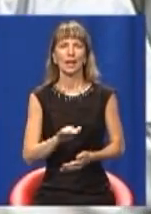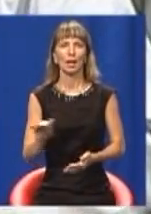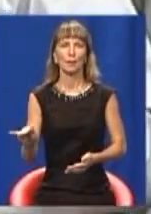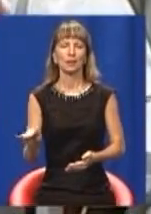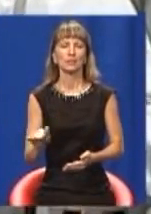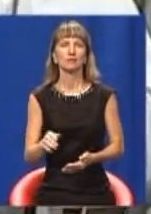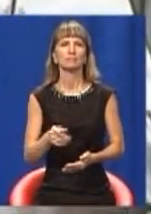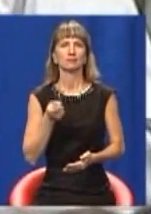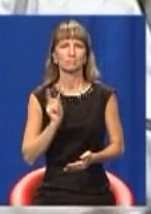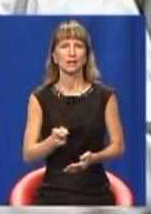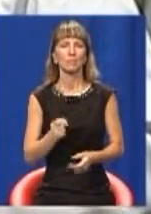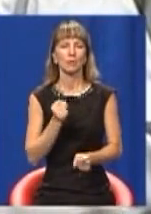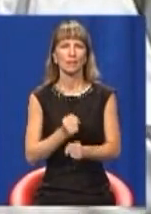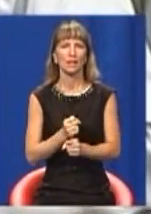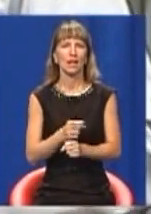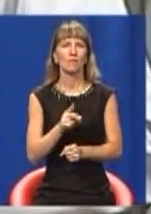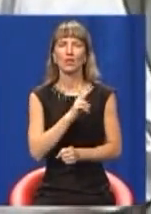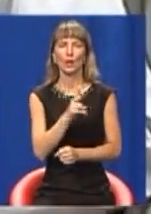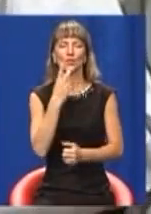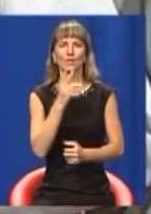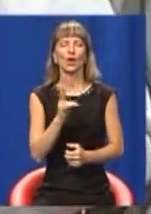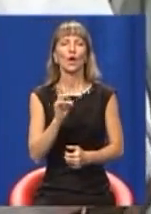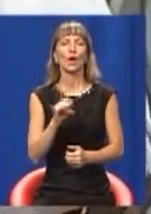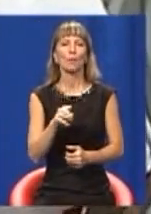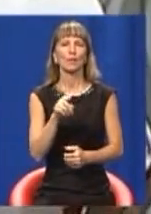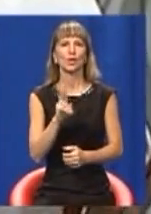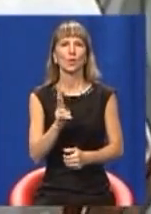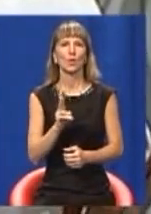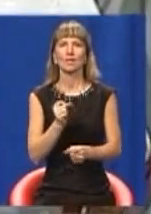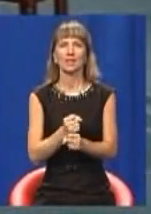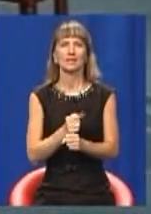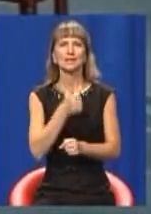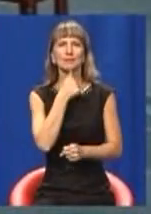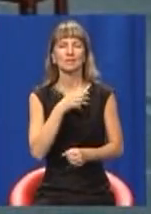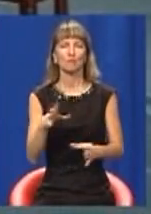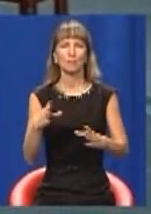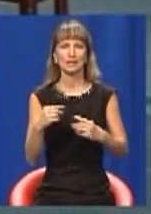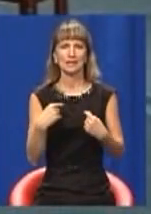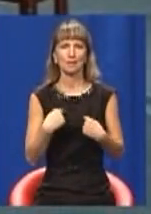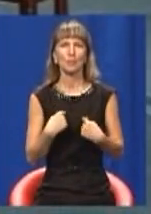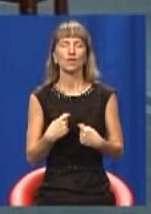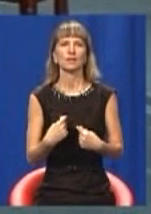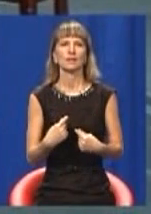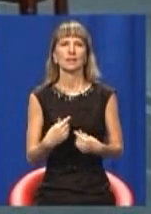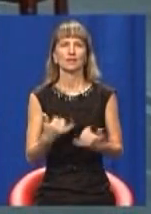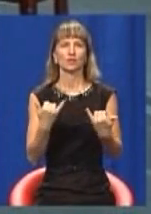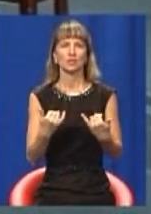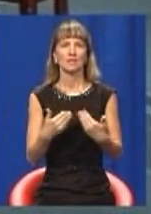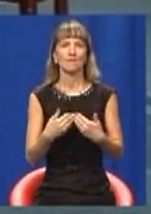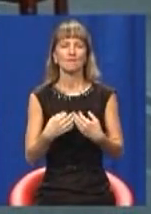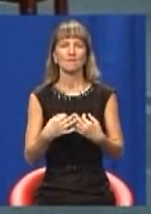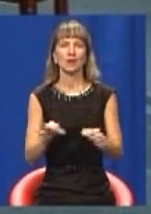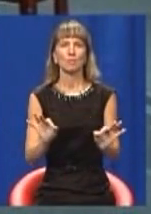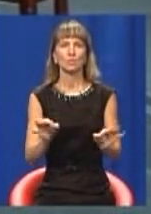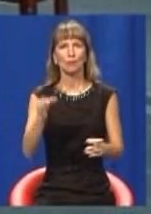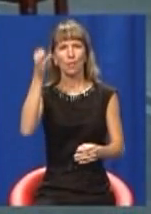самом деле практически никто не видел, кроме тех, кто не проводил эксперименты со мной. Итак, выпустим